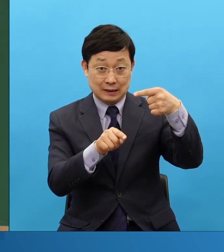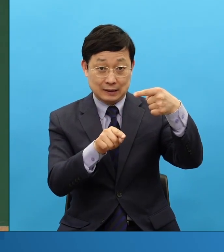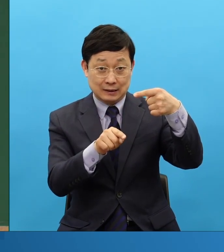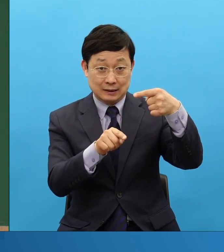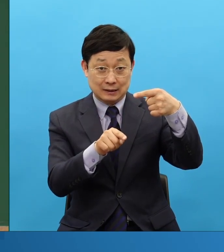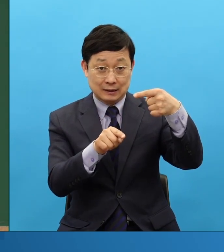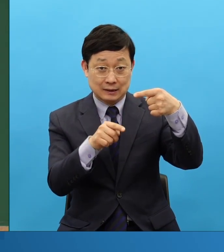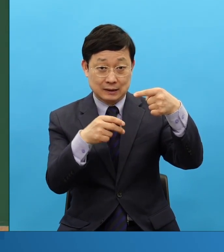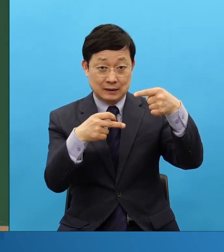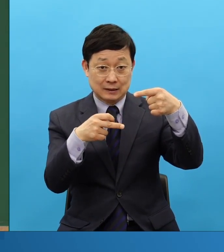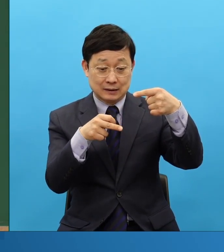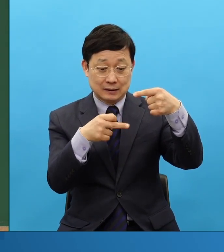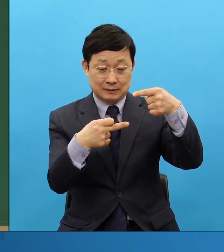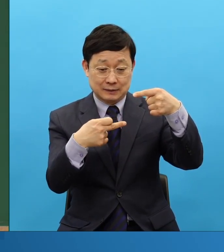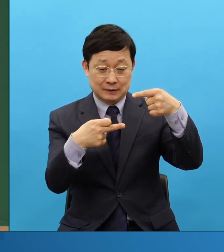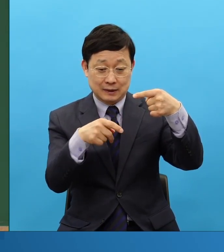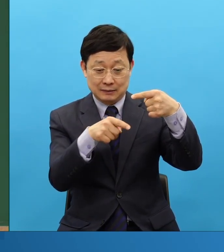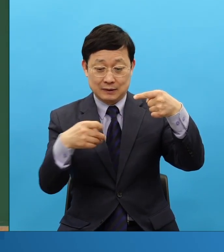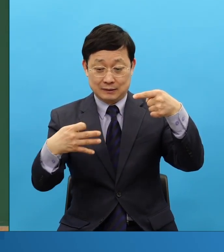놀라운 은혜로 군제